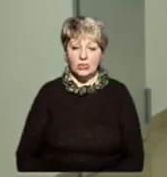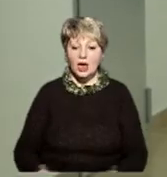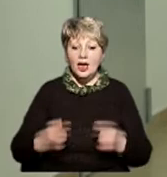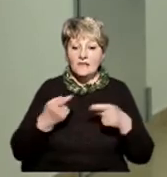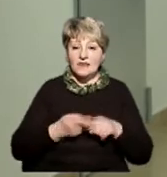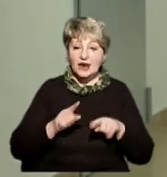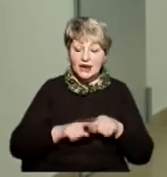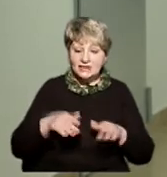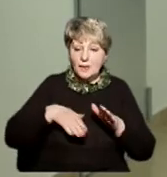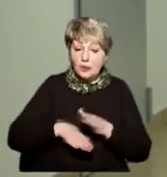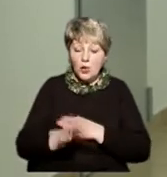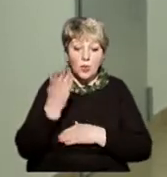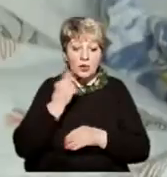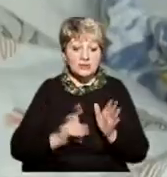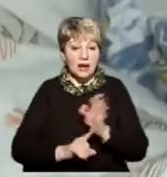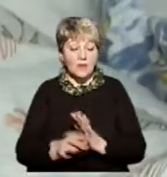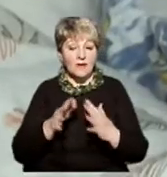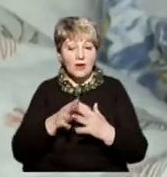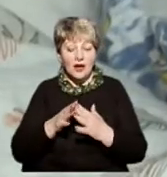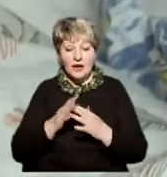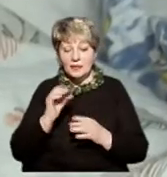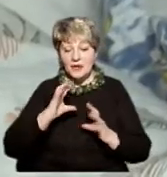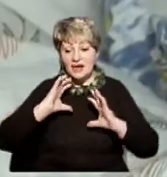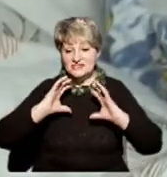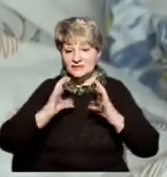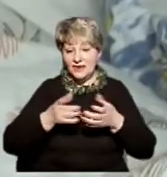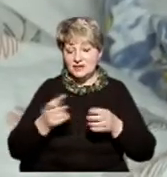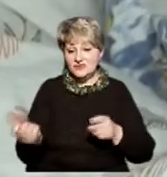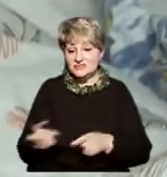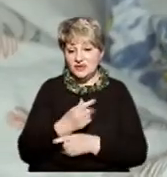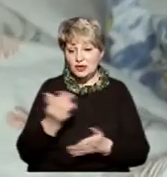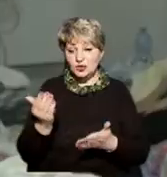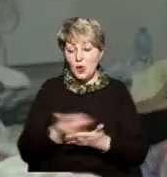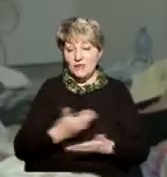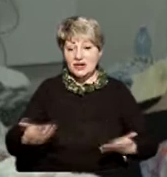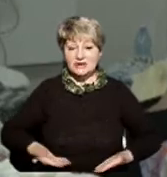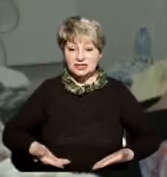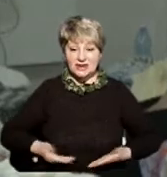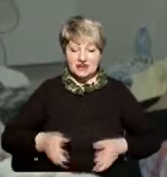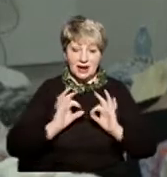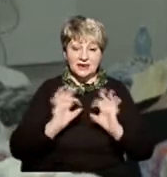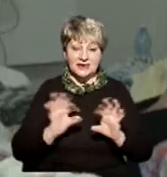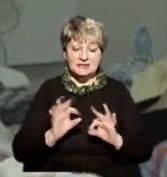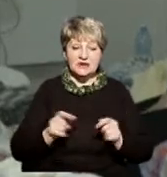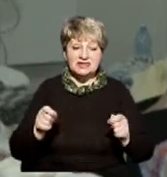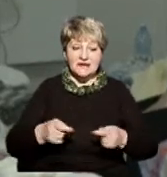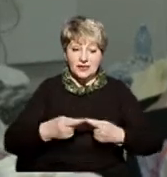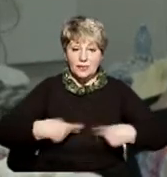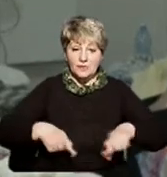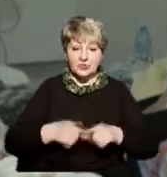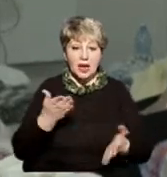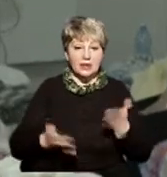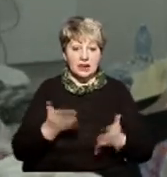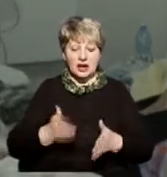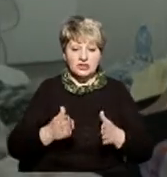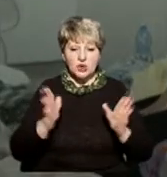Ось в цьому підвалі, відколи почалась війна, на світ з'являється нове життя, розповідає завідувачка перинатального центру Наталя Лакуста. Якщо